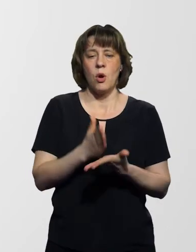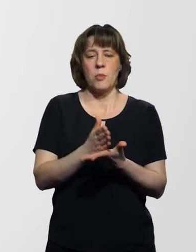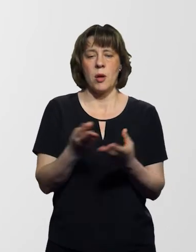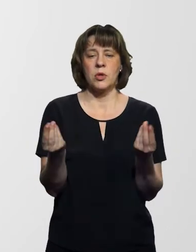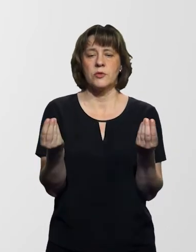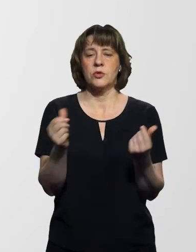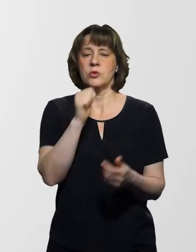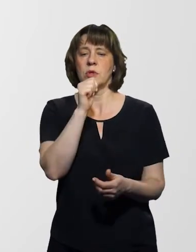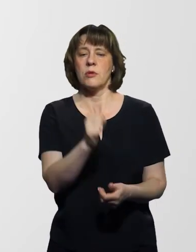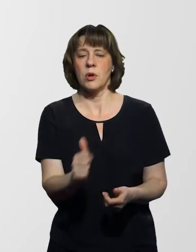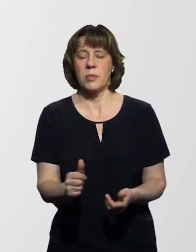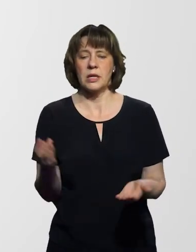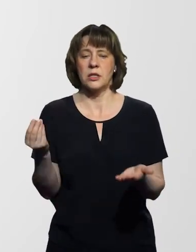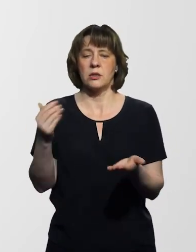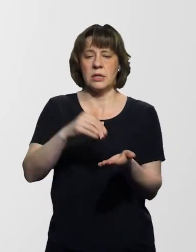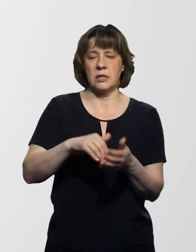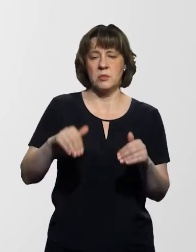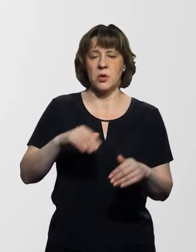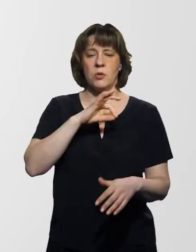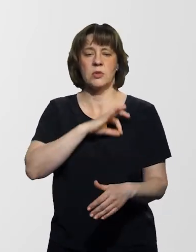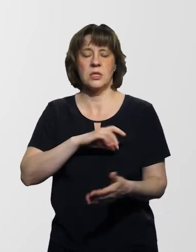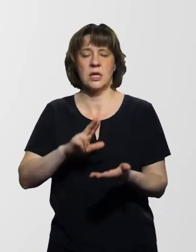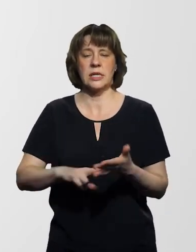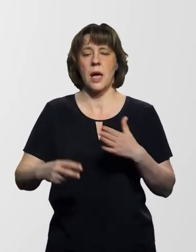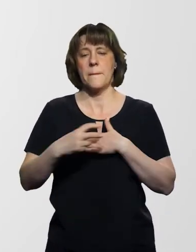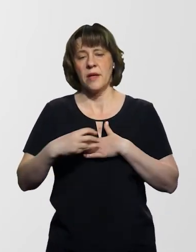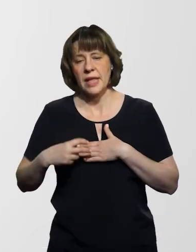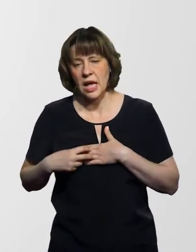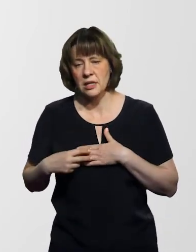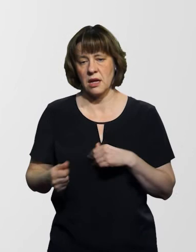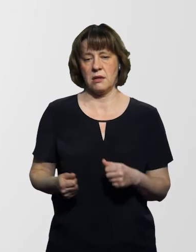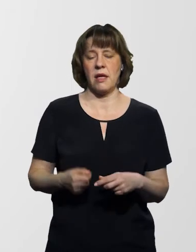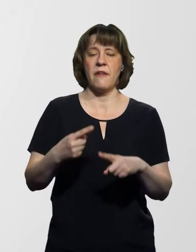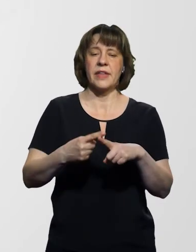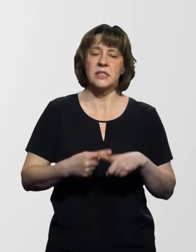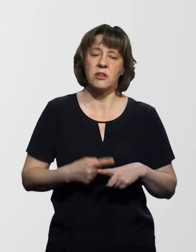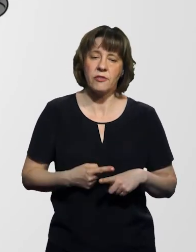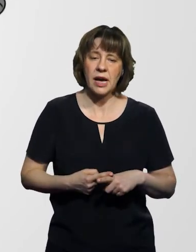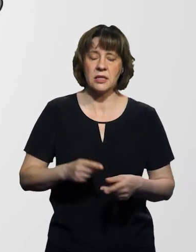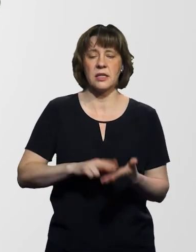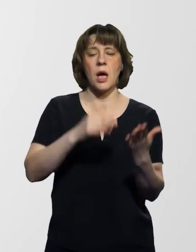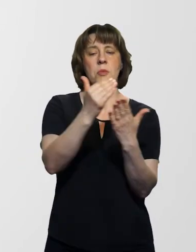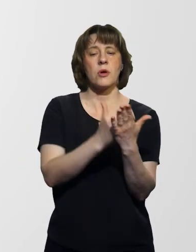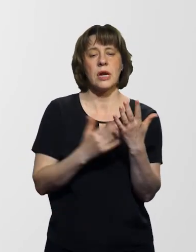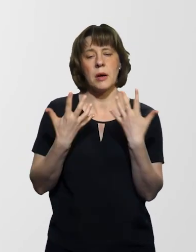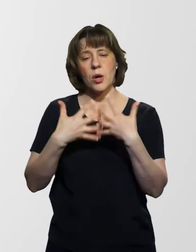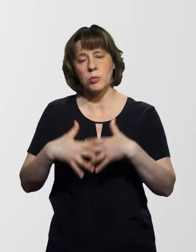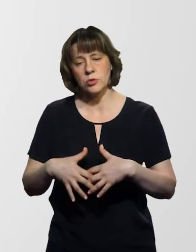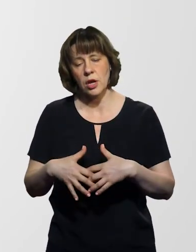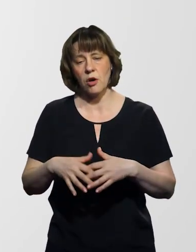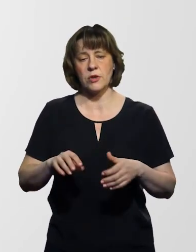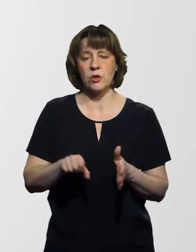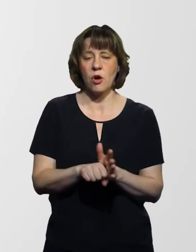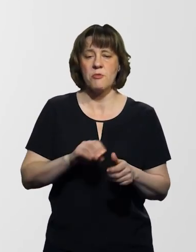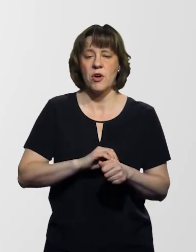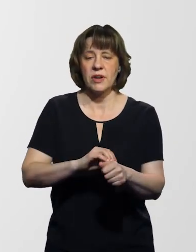europejskich. Dotacje mogą uzyskać na przykład na prowadzenie badań, na testowanie nowych rozwiązań, na sprzęt czy oprogramowanie konieczne do